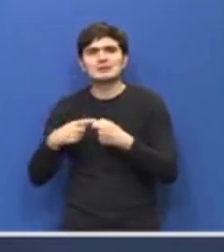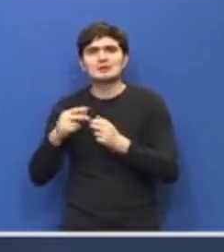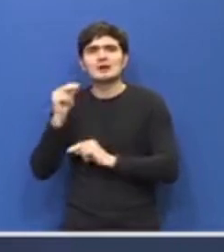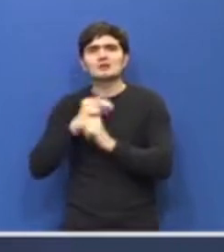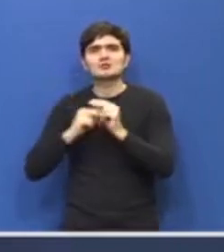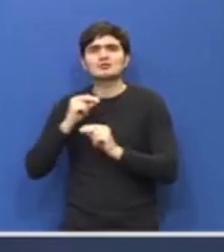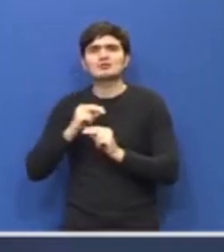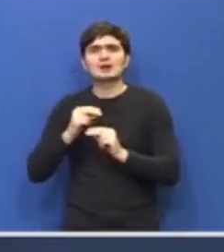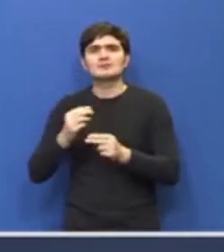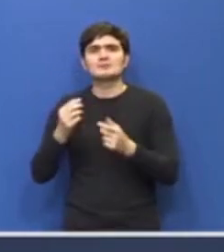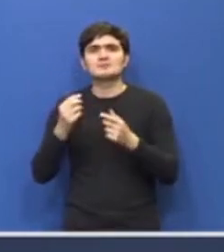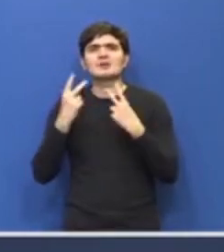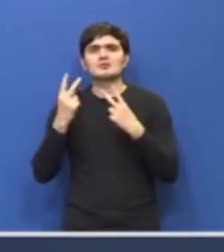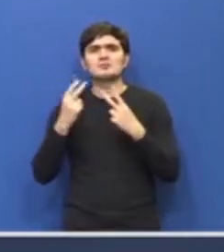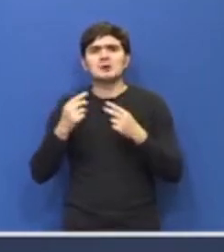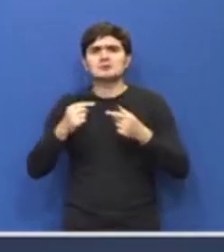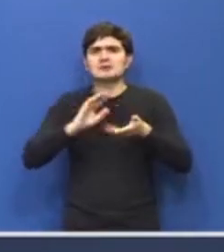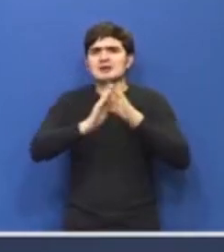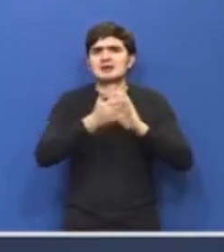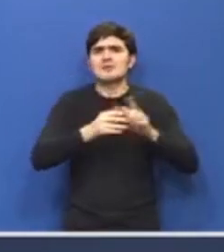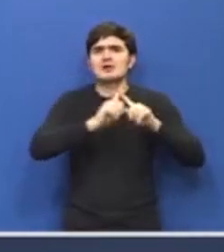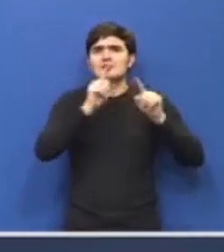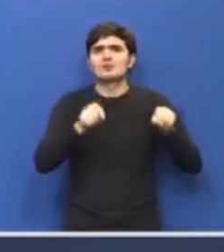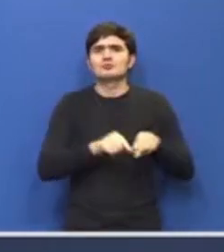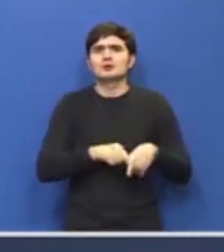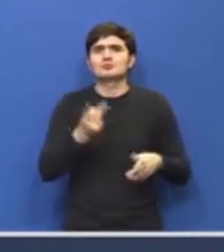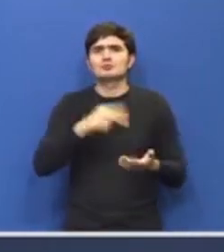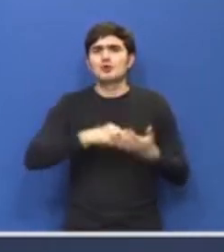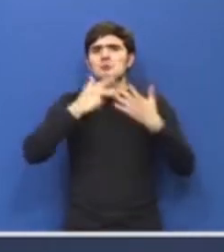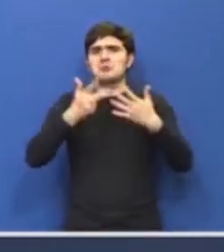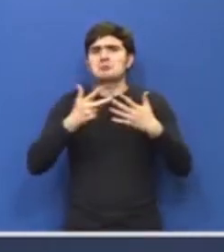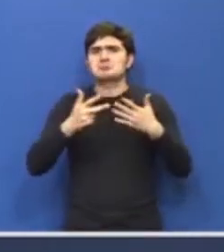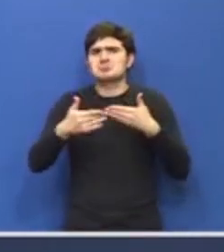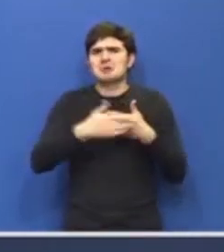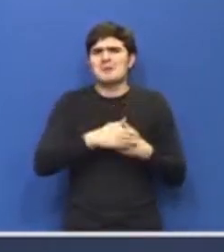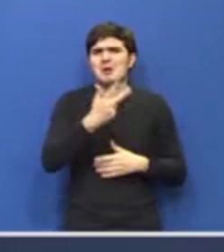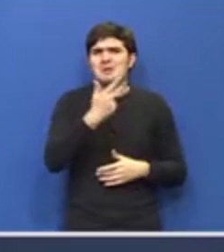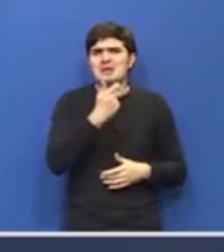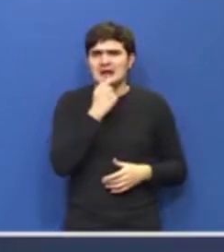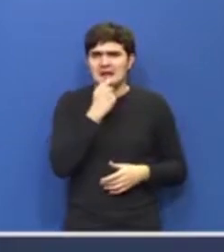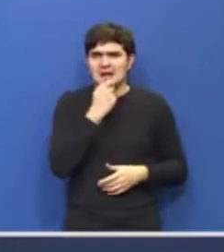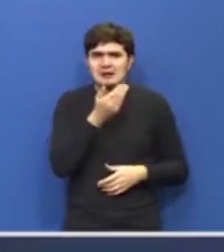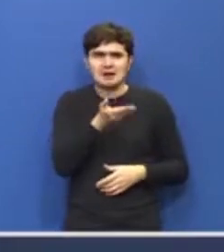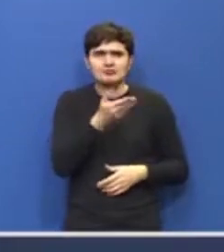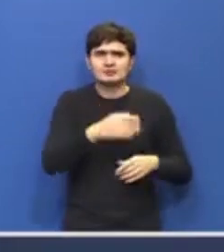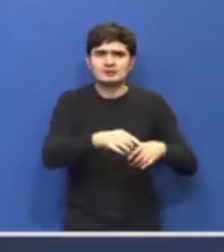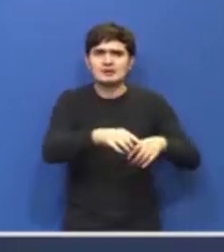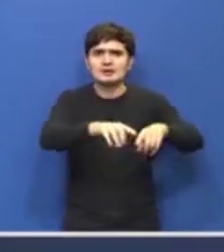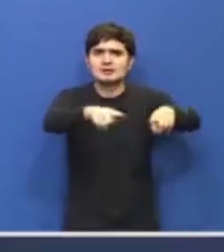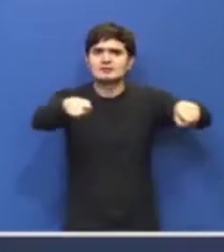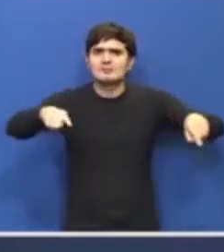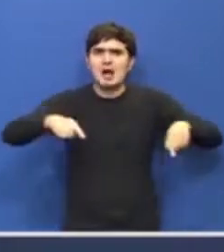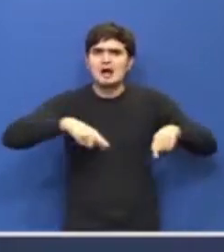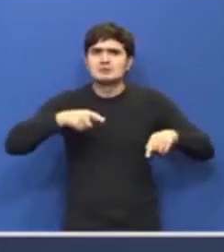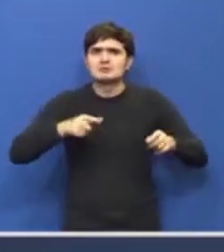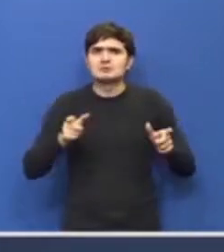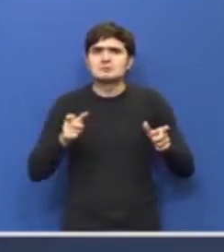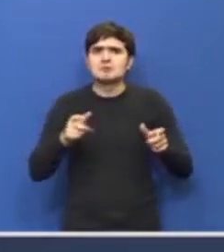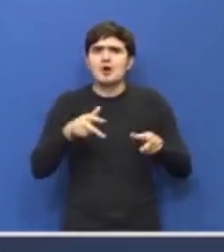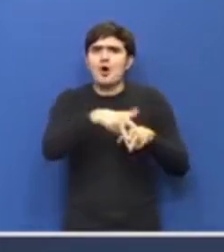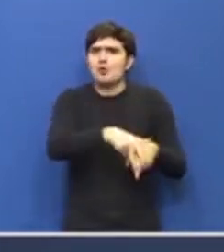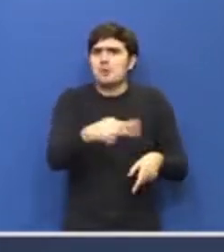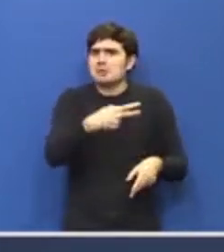contract care a ajuns la termen în 2018, deci de aproape 3 ani de zile acele spații sunt ocupate fără drept